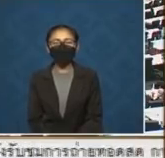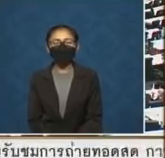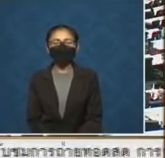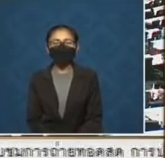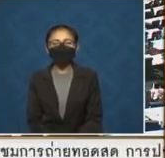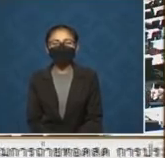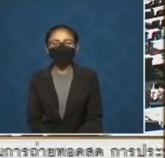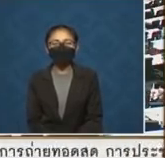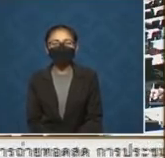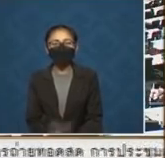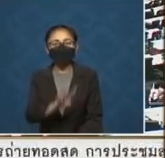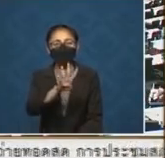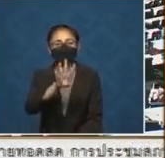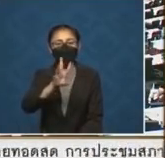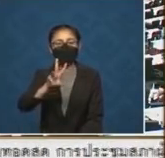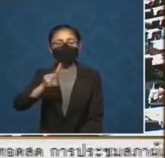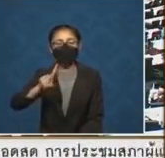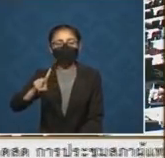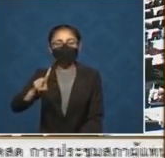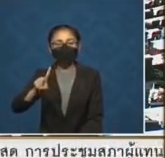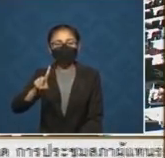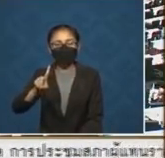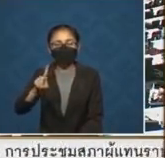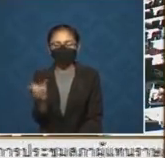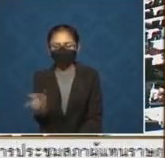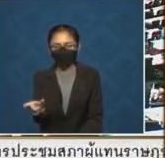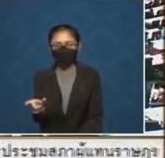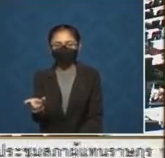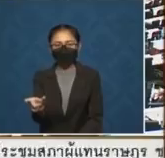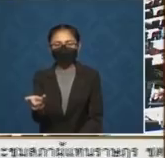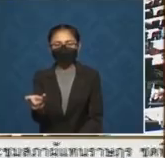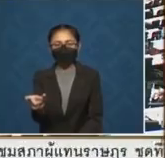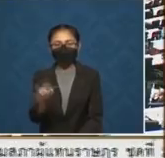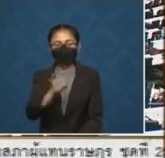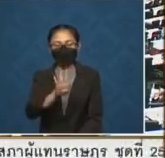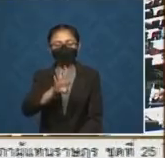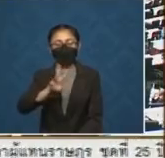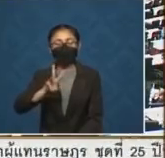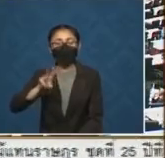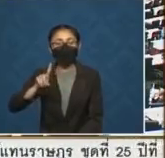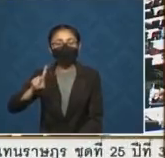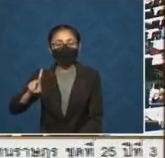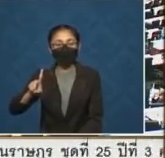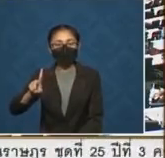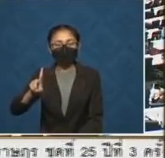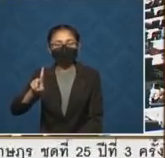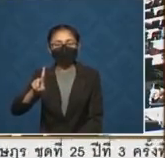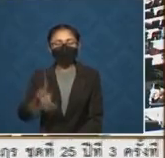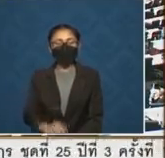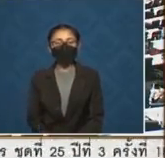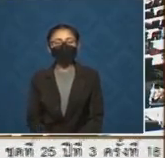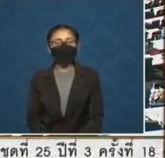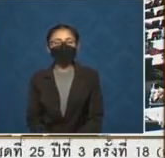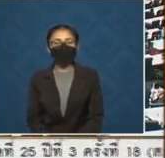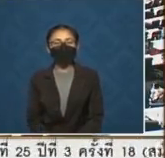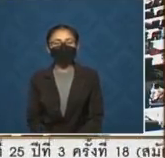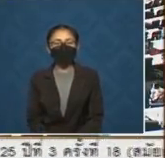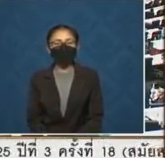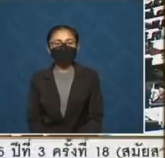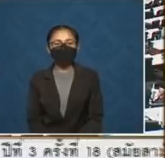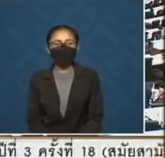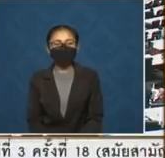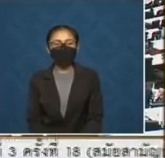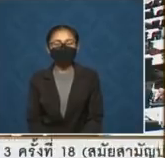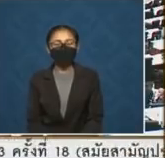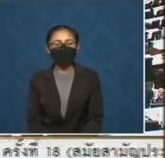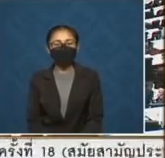มันเดินหน้าให้ได ้ไม่สะดุด ครับ ทีนี้ปรากฏว่าหลังจากสั่งพักการประชุมไป30นาทีนะคะโดยประธานในที่ประชุมเนี่ย